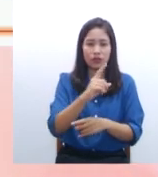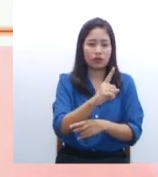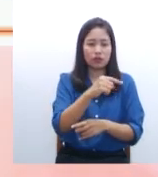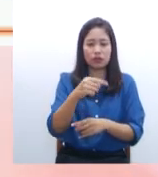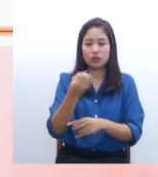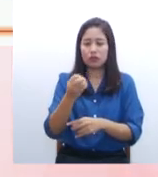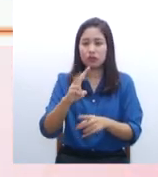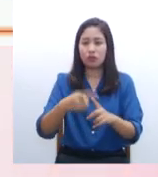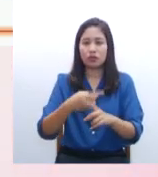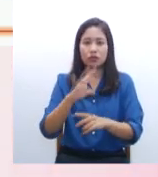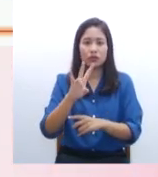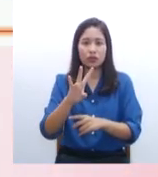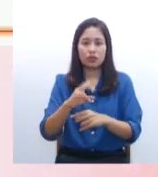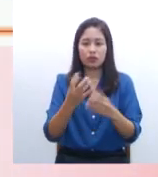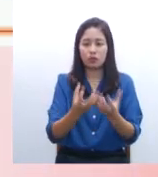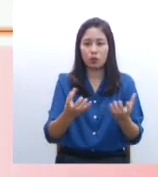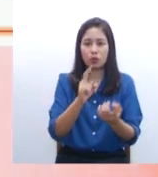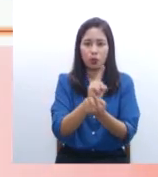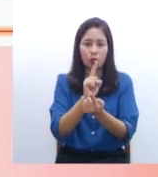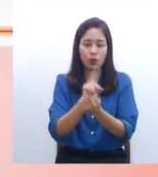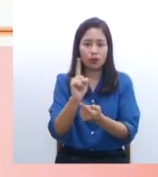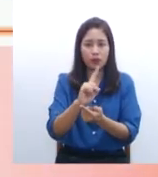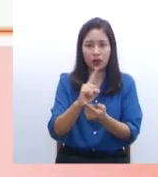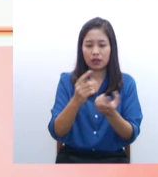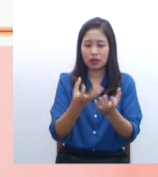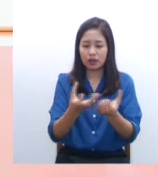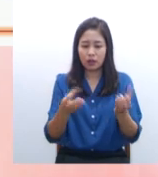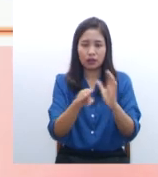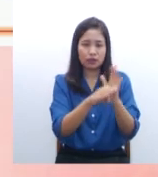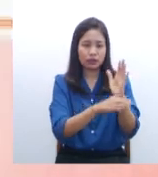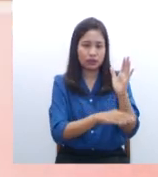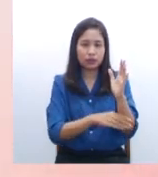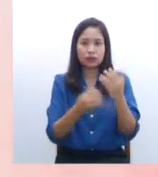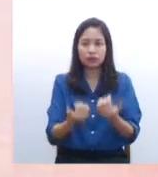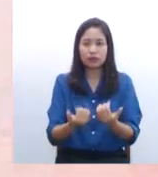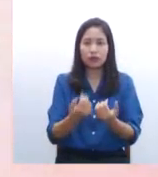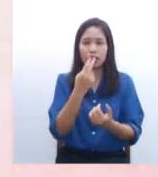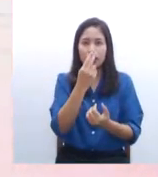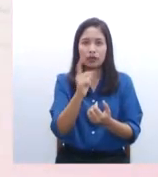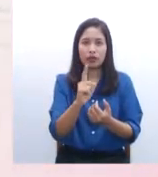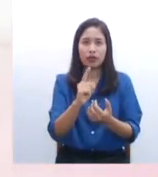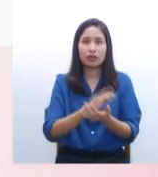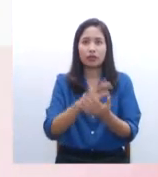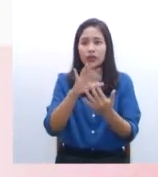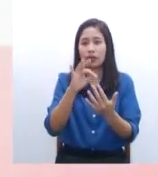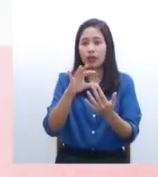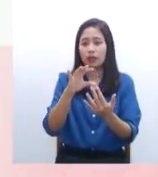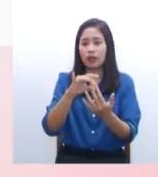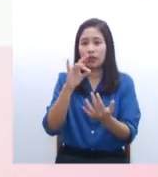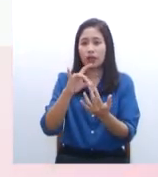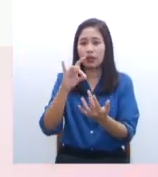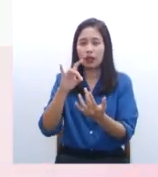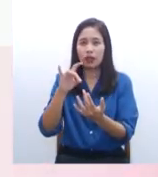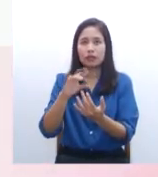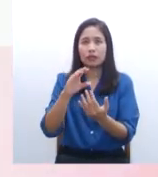มานะครับซึ่งผลปรากฏว่าในส่วนของการดำเนินการเก็บข้อมูลทั้ง3เครื่องมือนี้นะครับท่านจะเห็นว่าคะแนนที่ได้รับนะครับใน